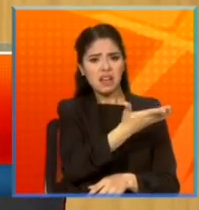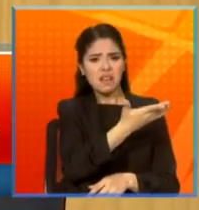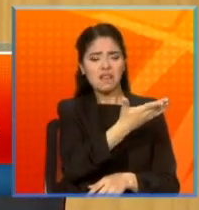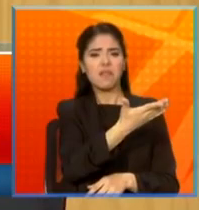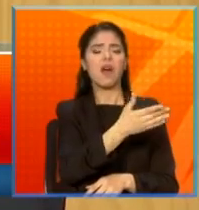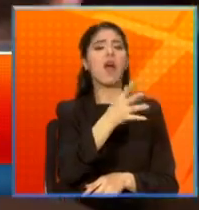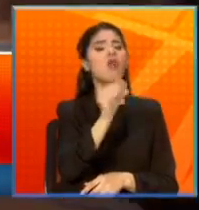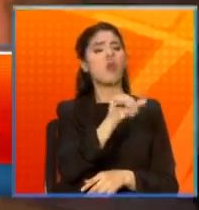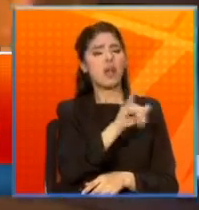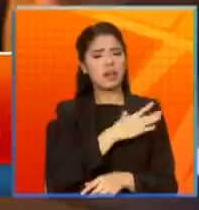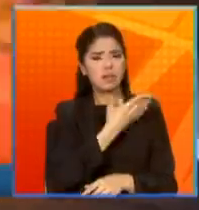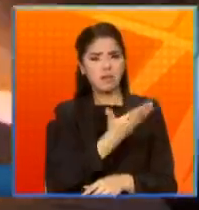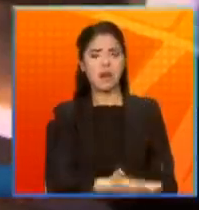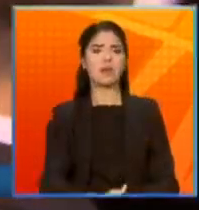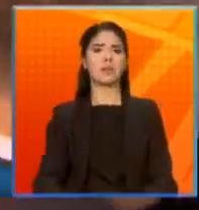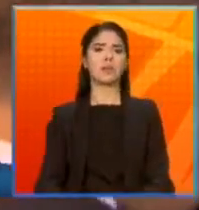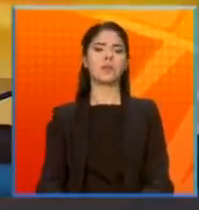kol mesafenizdedir.